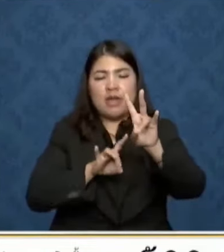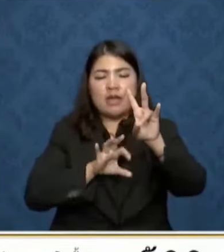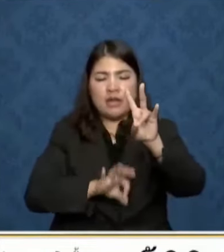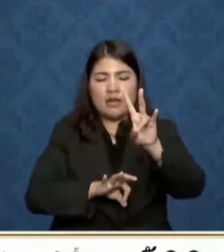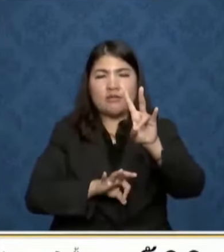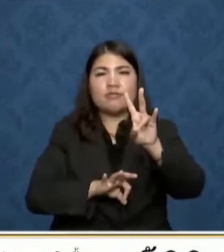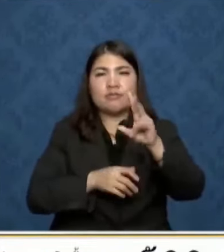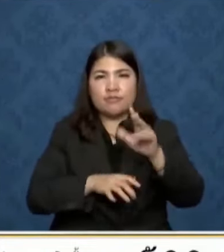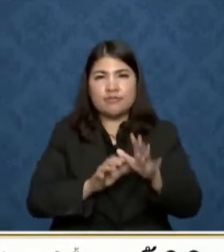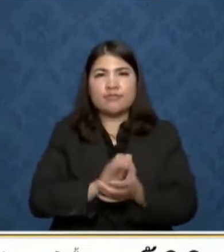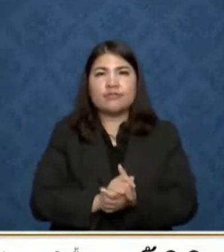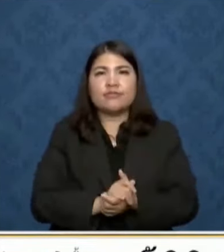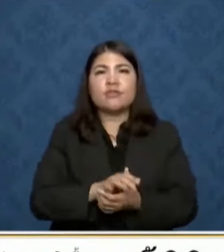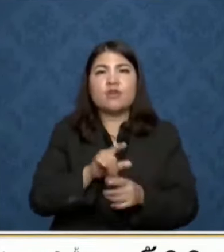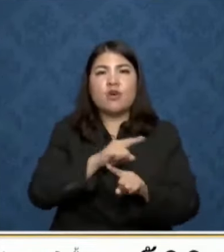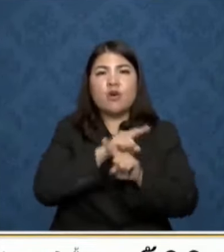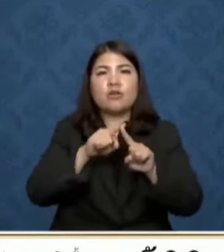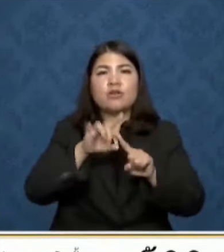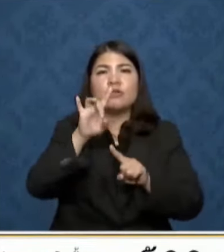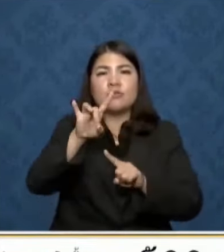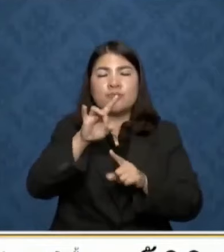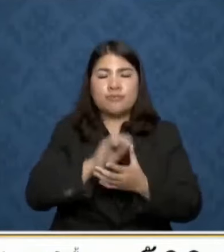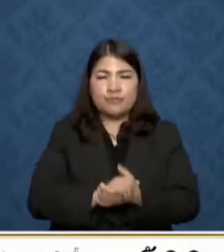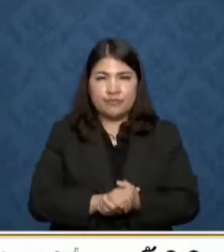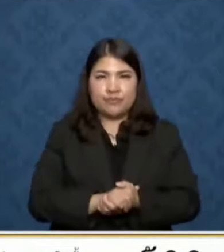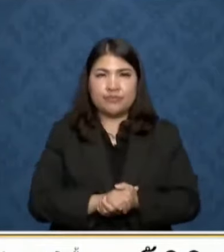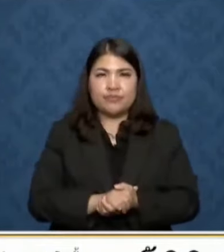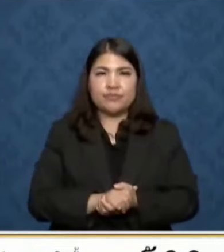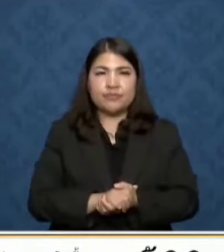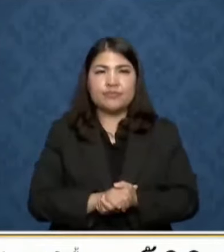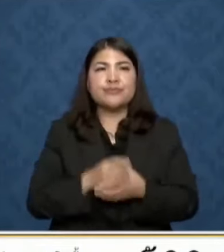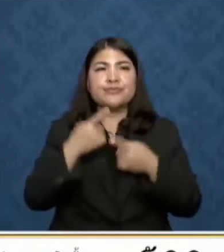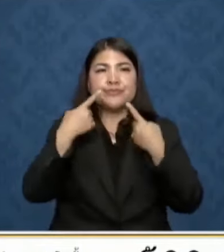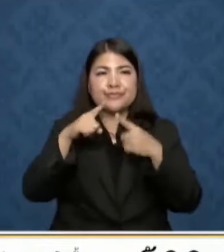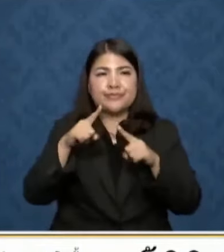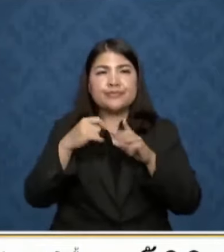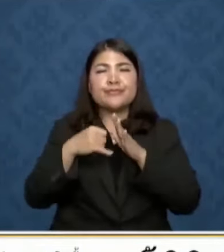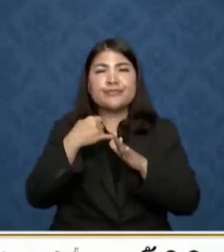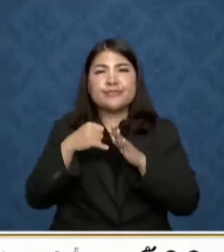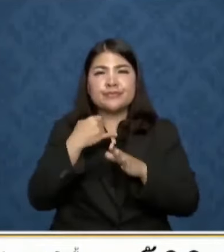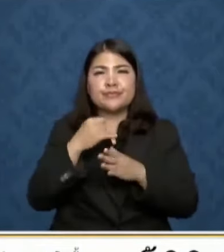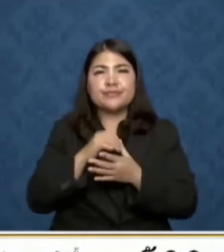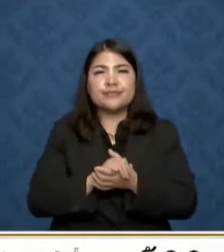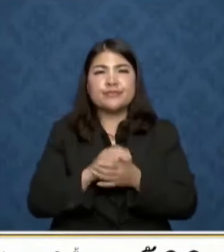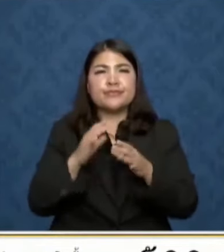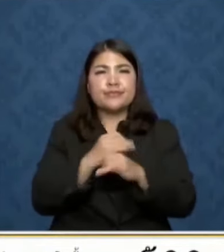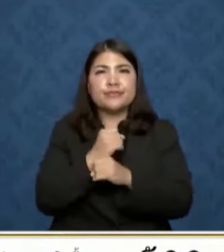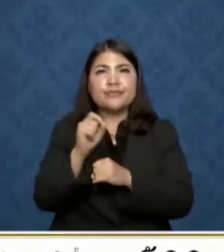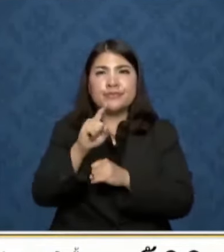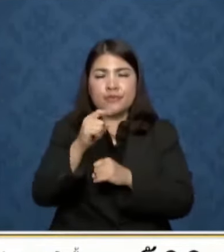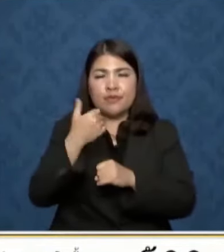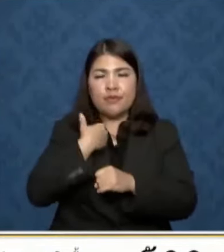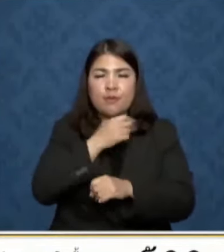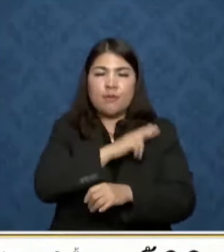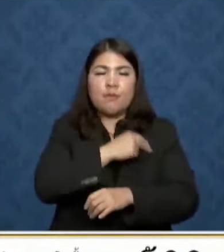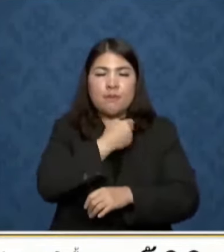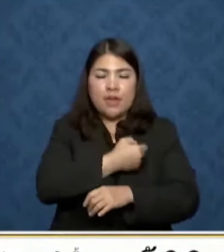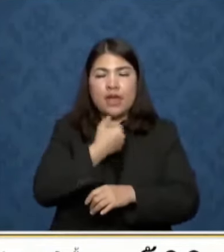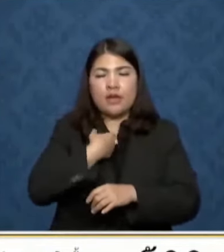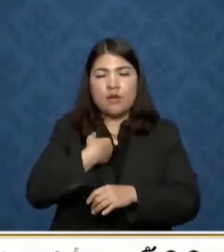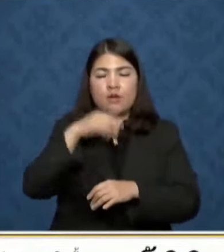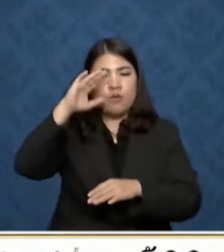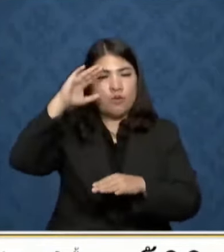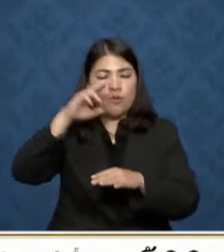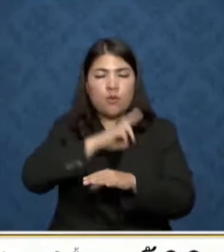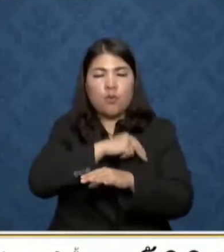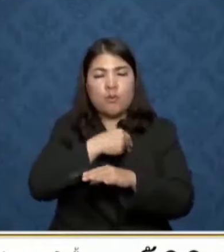ความเห็นแทดทโพภัตำรว